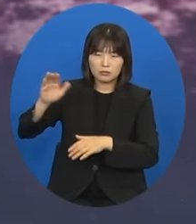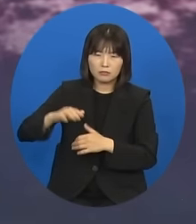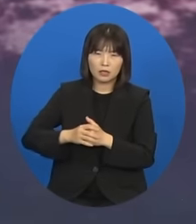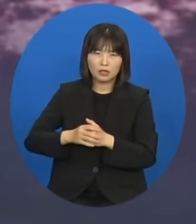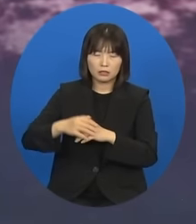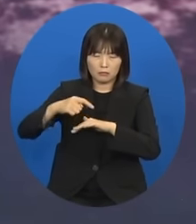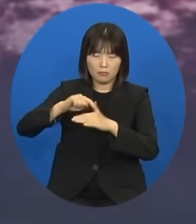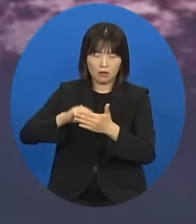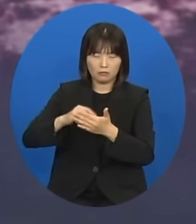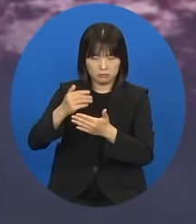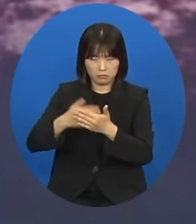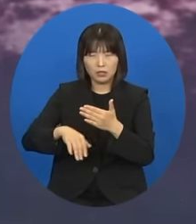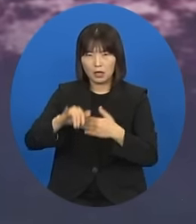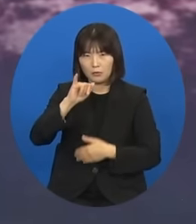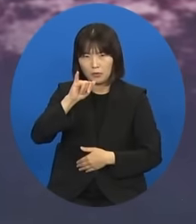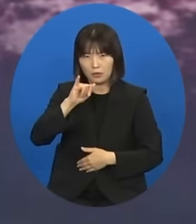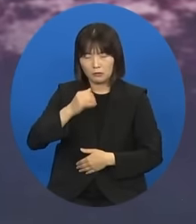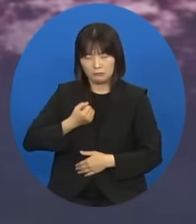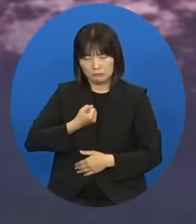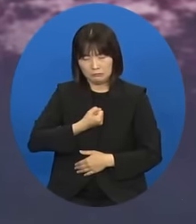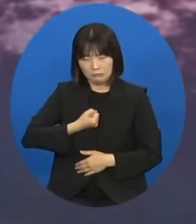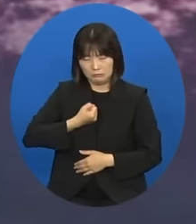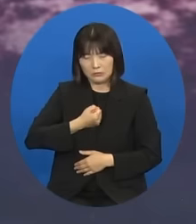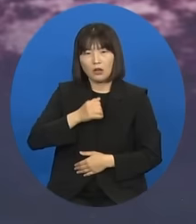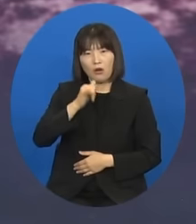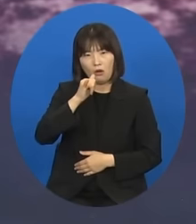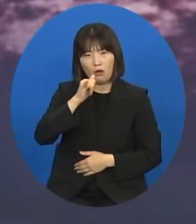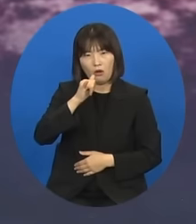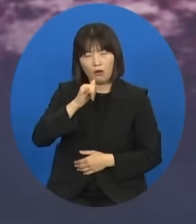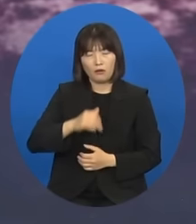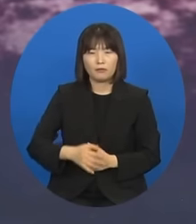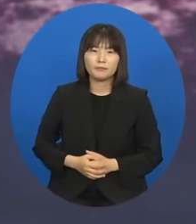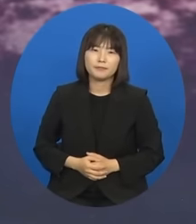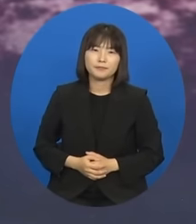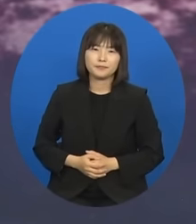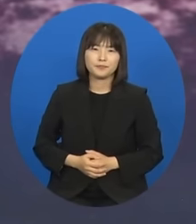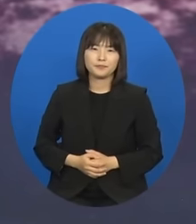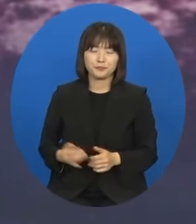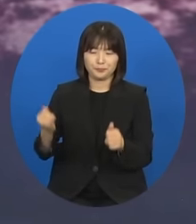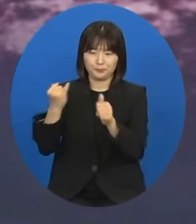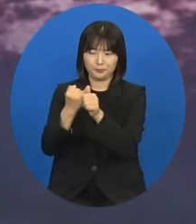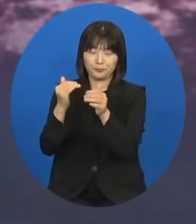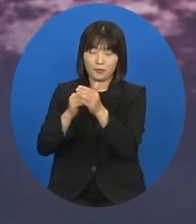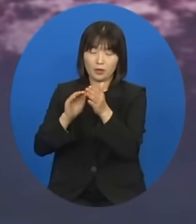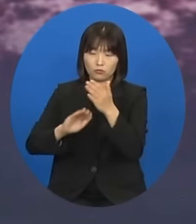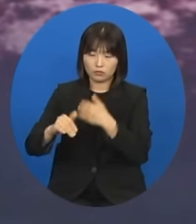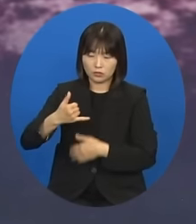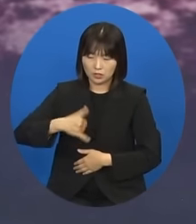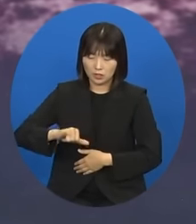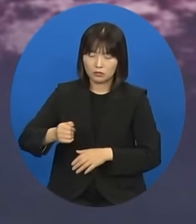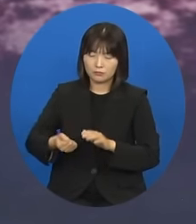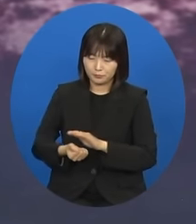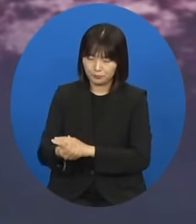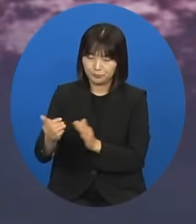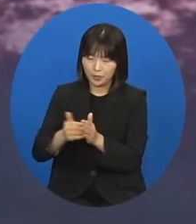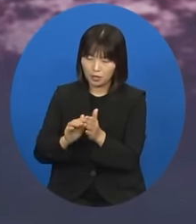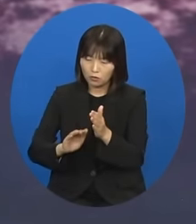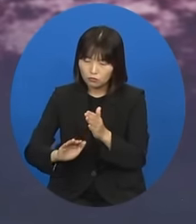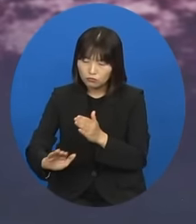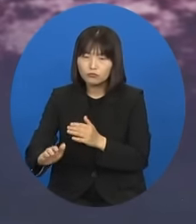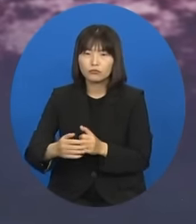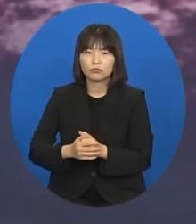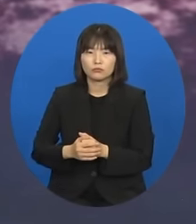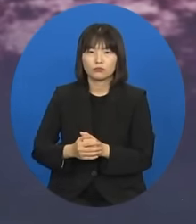여러분 그 어릴 적에 그 마음의 상처가 남아 있는 거죠 결혼을하고 자녀를 낳고 한참이 지난 다음에 어느날